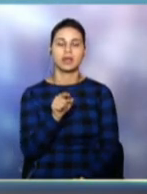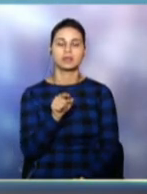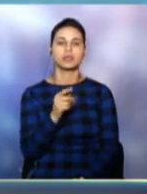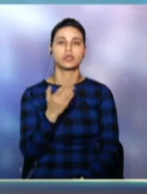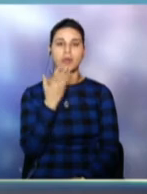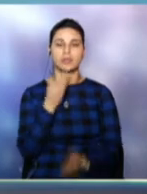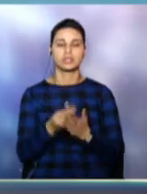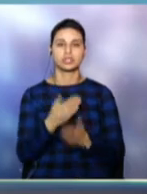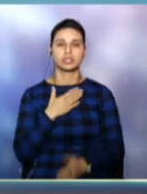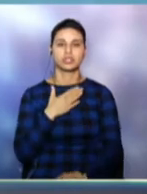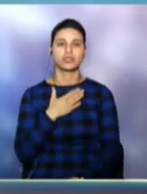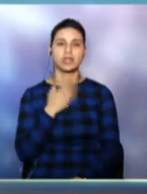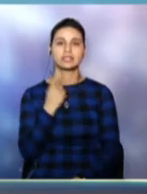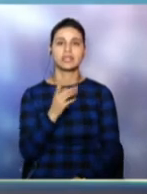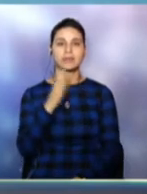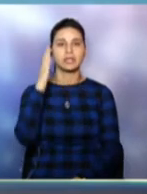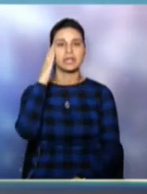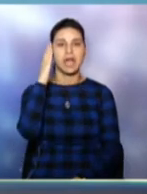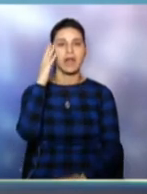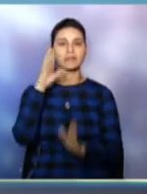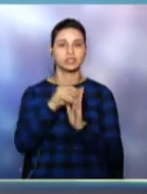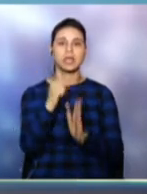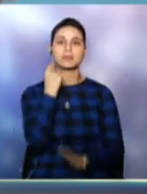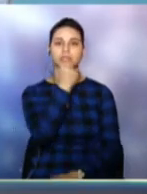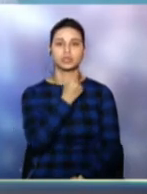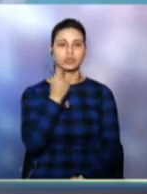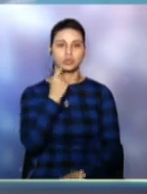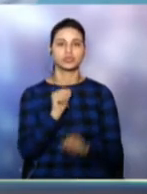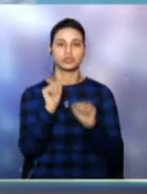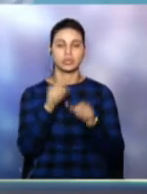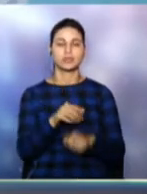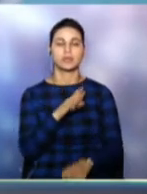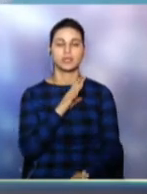რომელიც ჩვენს არა მარტო თავის ტვინში არამედ პირის ღრუშში არის